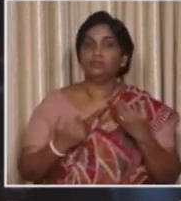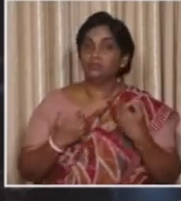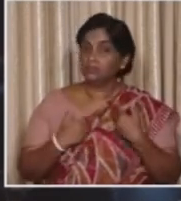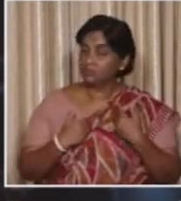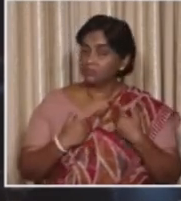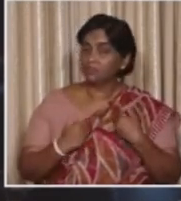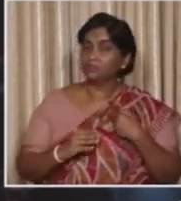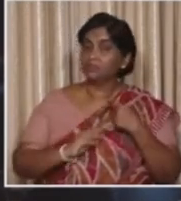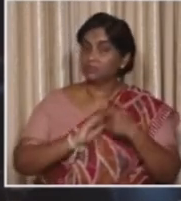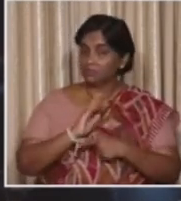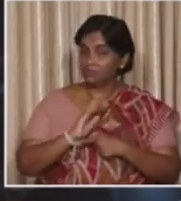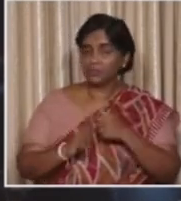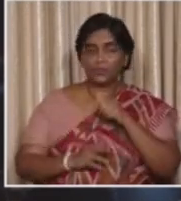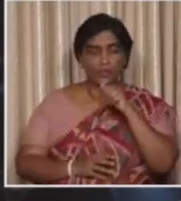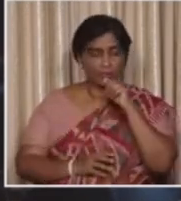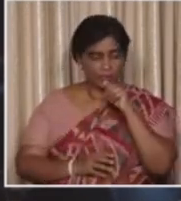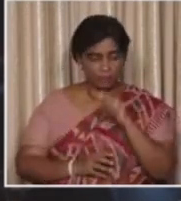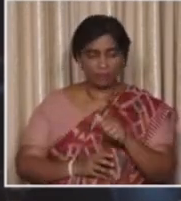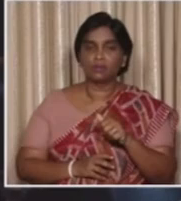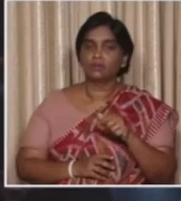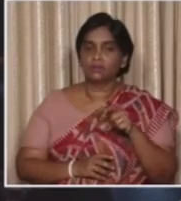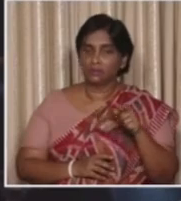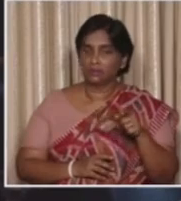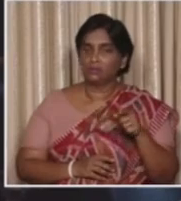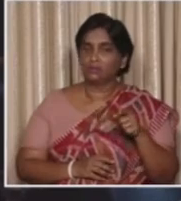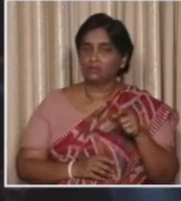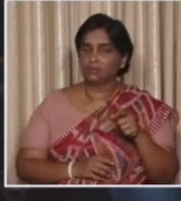රටේ ඇත්තටම ගත්තොත්